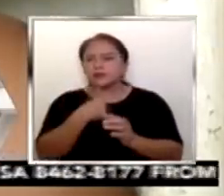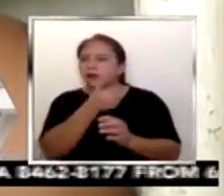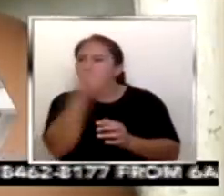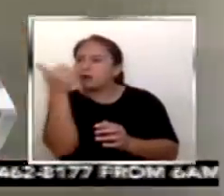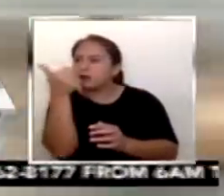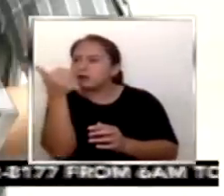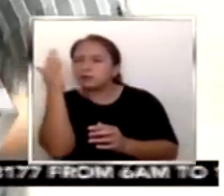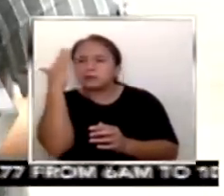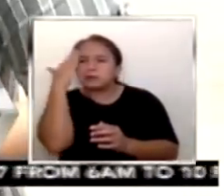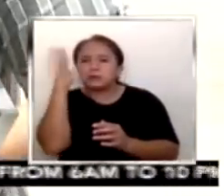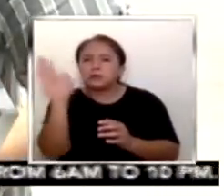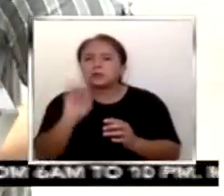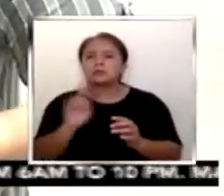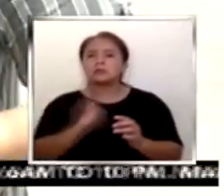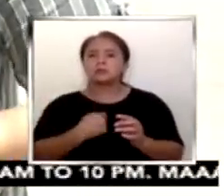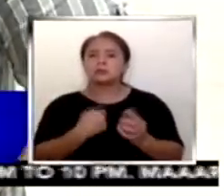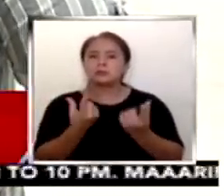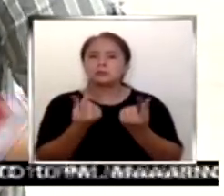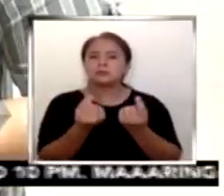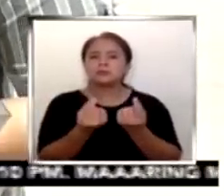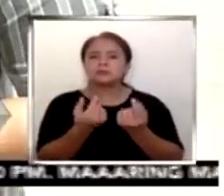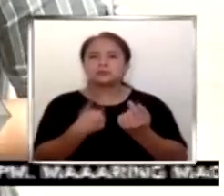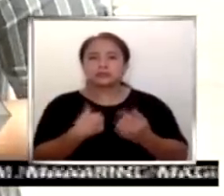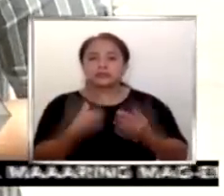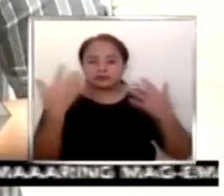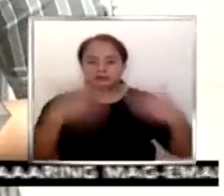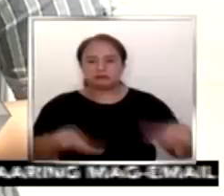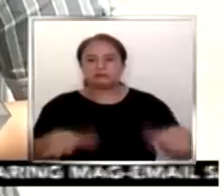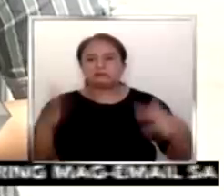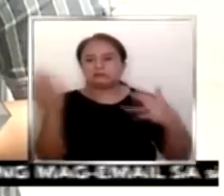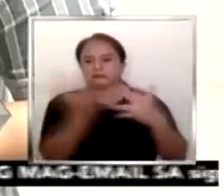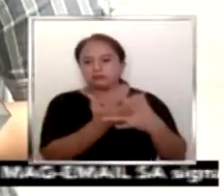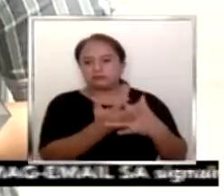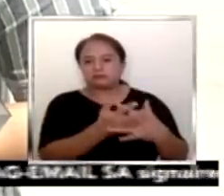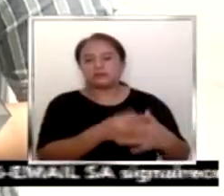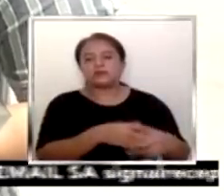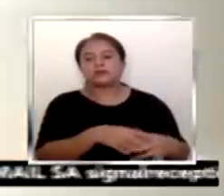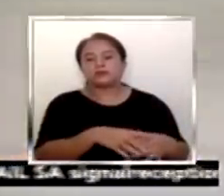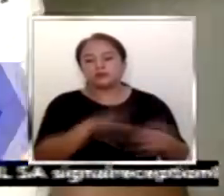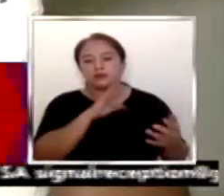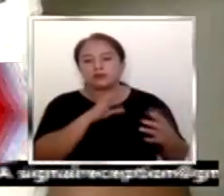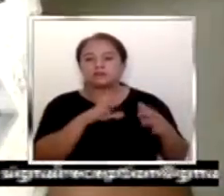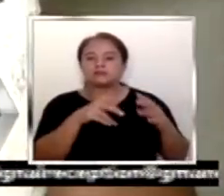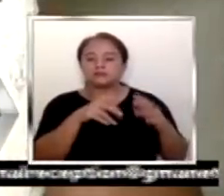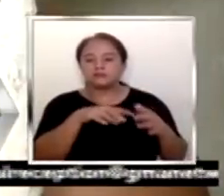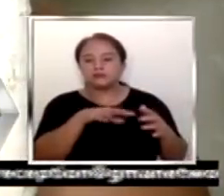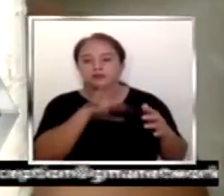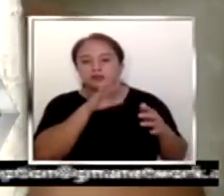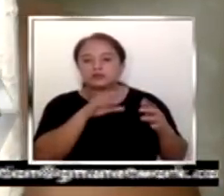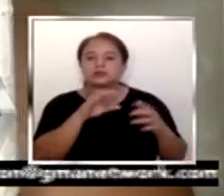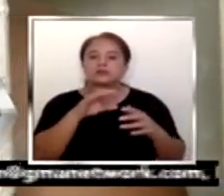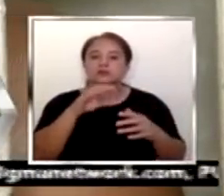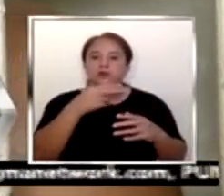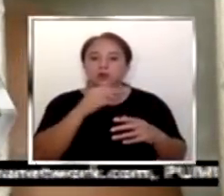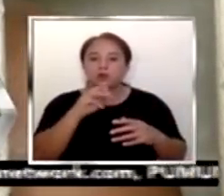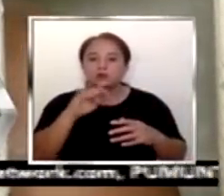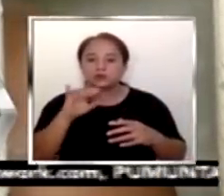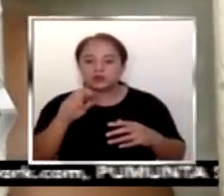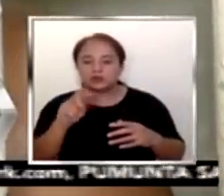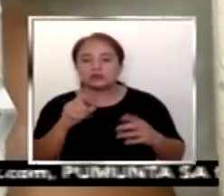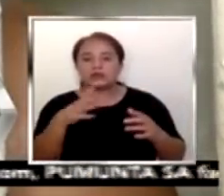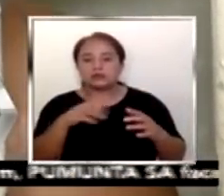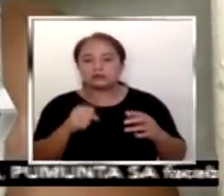nagawa kong ano. Sinampahan na ng reklamang frustrated homicide at carnapping si Palangdaw. Sana po mapatawad po nila